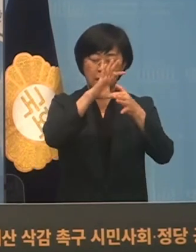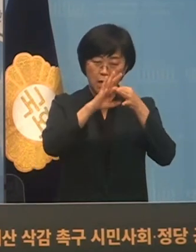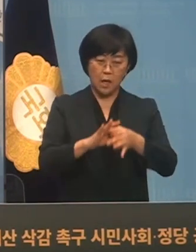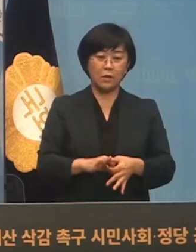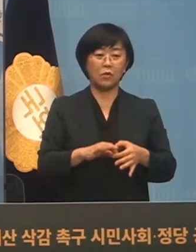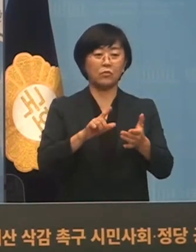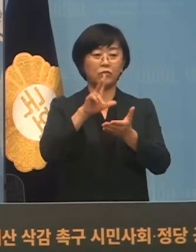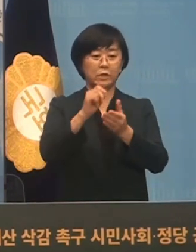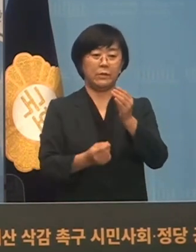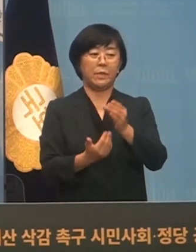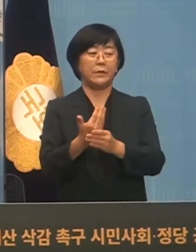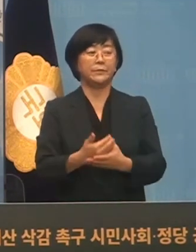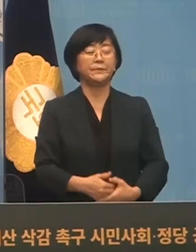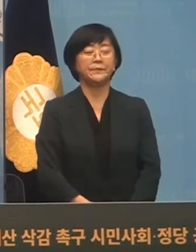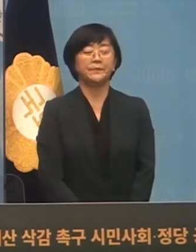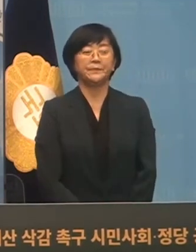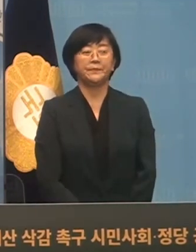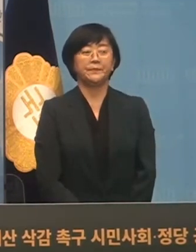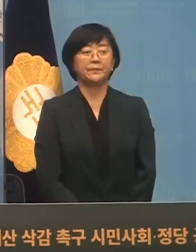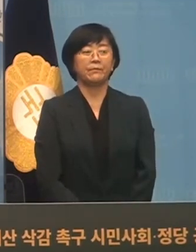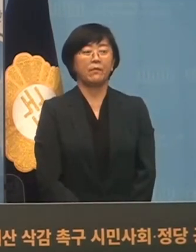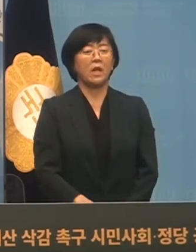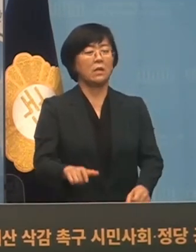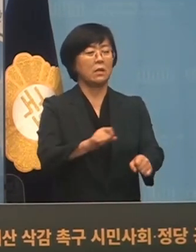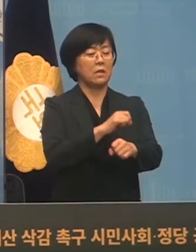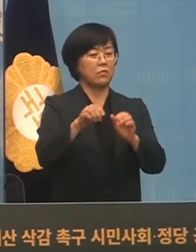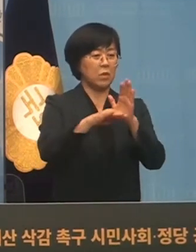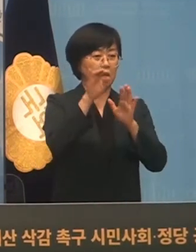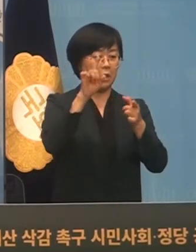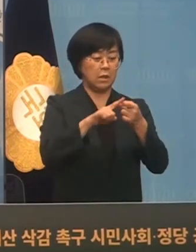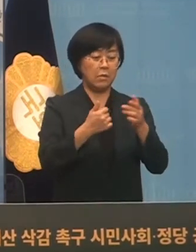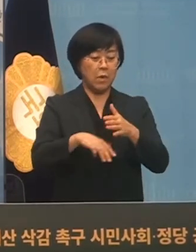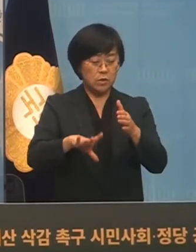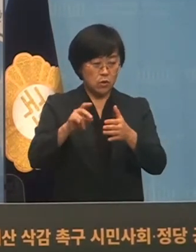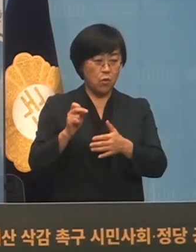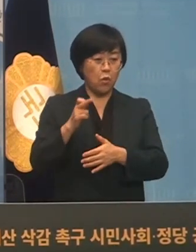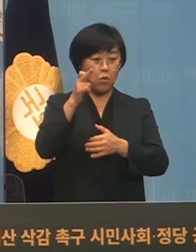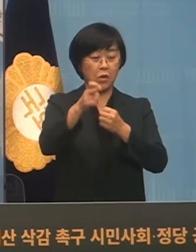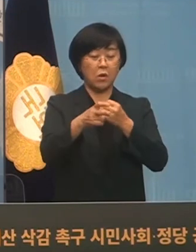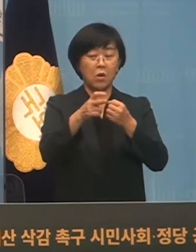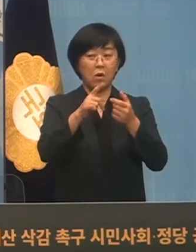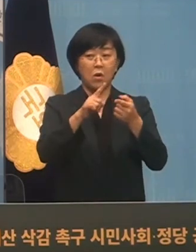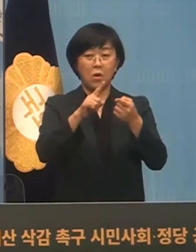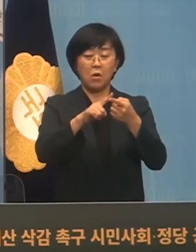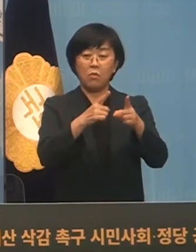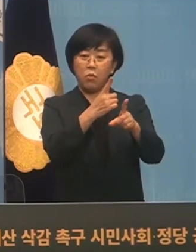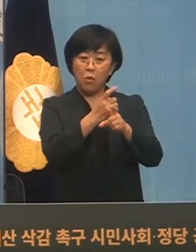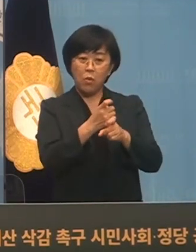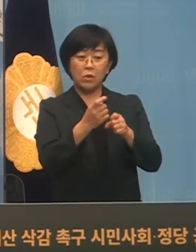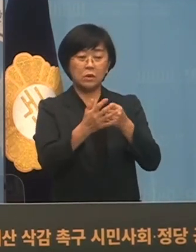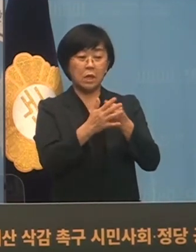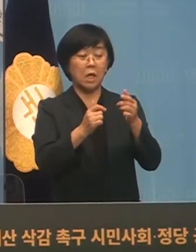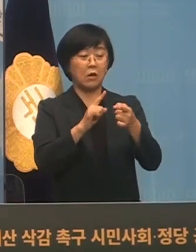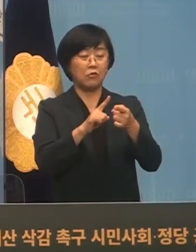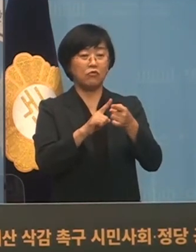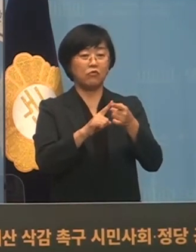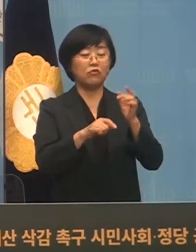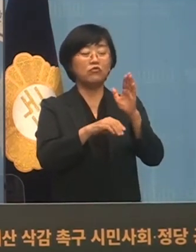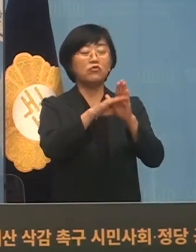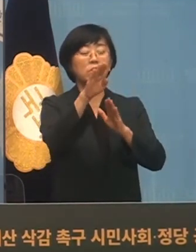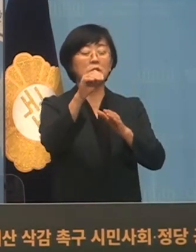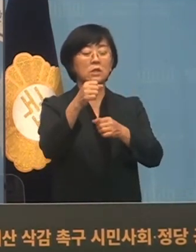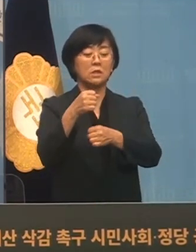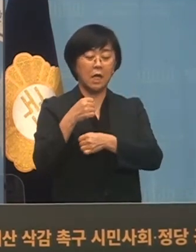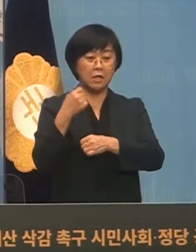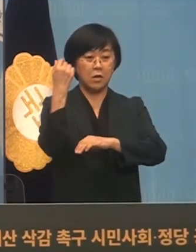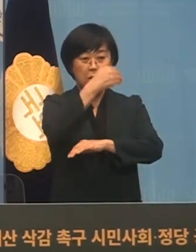안보 딜레마를 만들었습니다. 특히 북한에 대한 선제 공격과 보복 응징 등 공격적인 군사 전략을 바탕으로